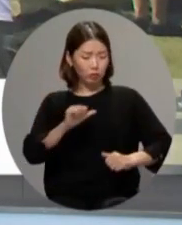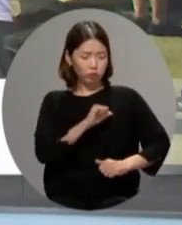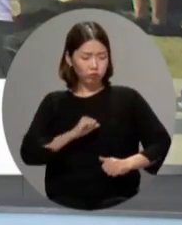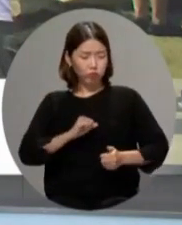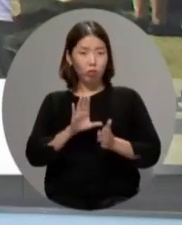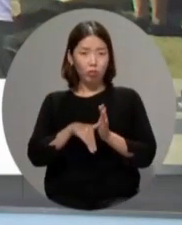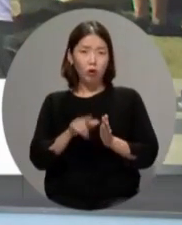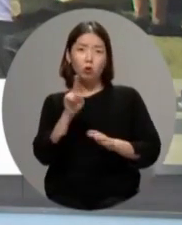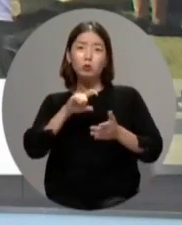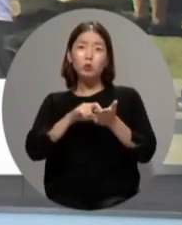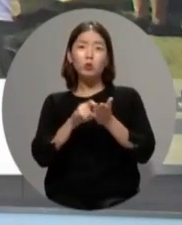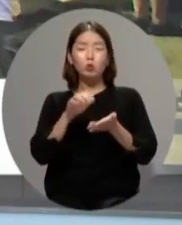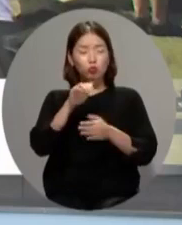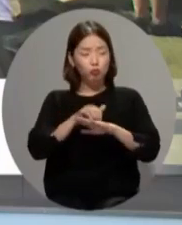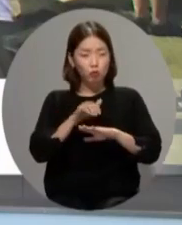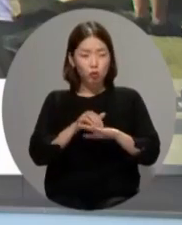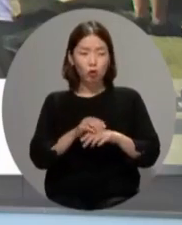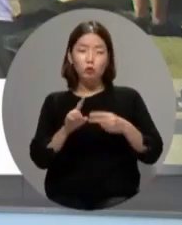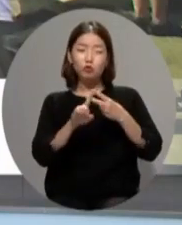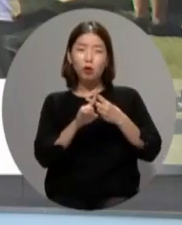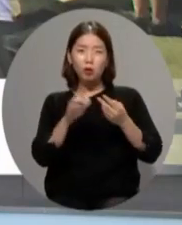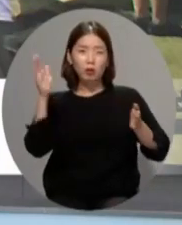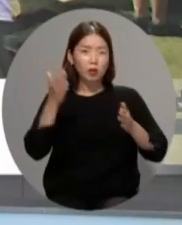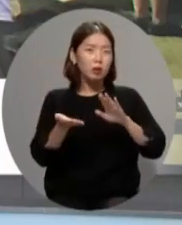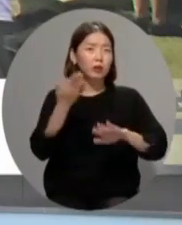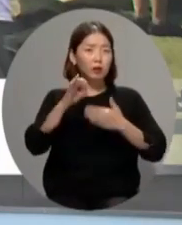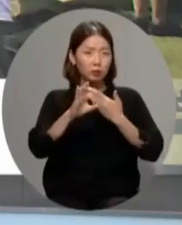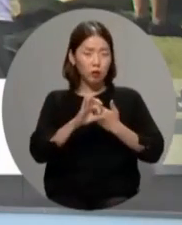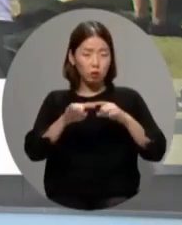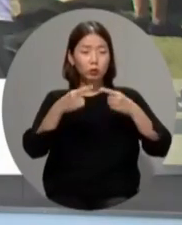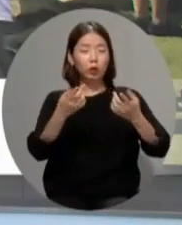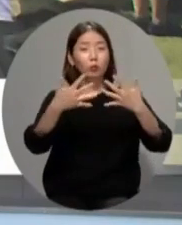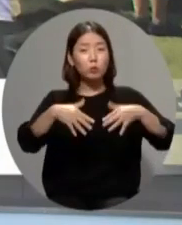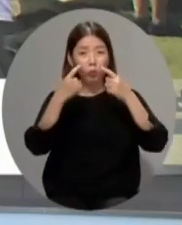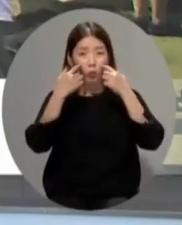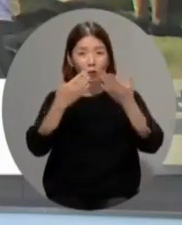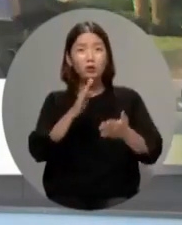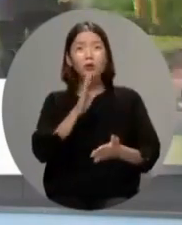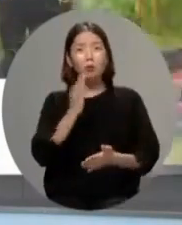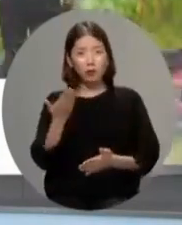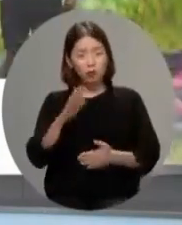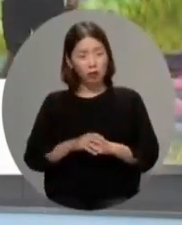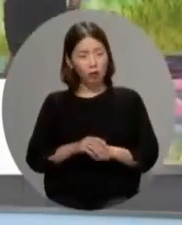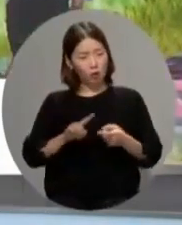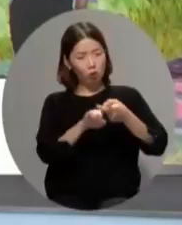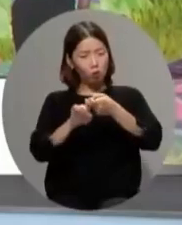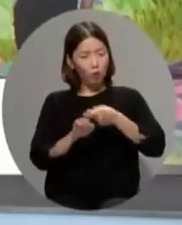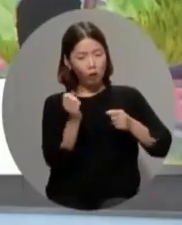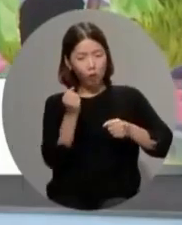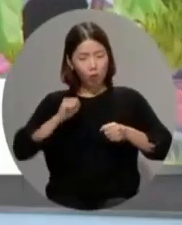견디려면 어느 정도 훈련되고 중학생 나이는 돼야 하기 때문에 참가 조건이 분명한데요. 세계연맹의 규정을